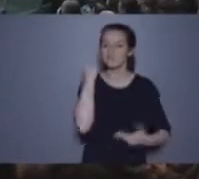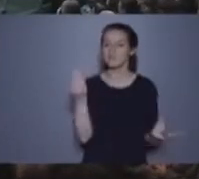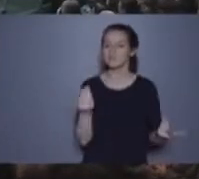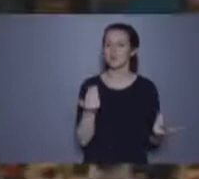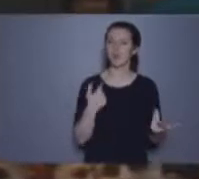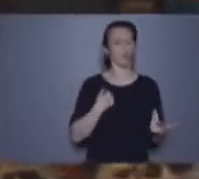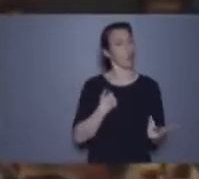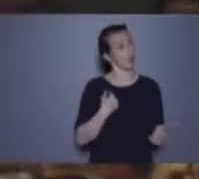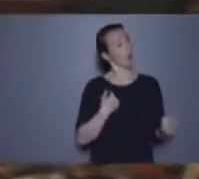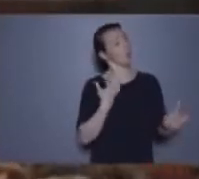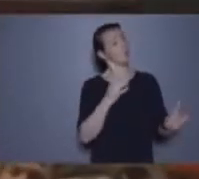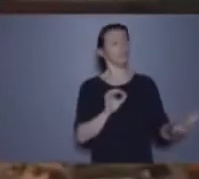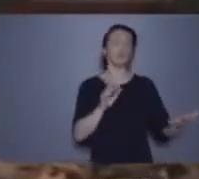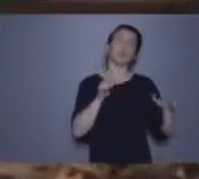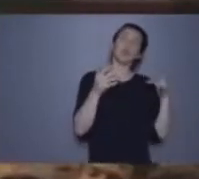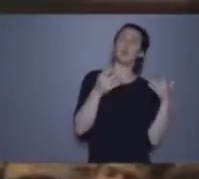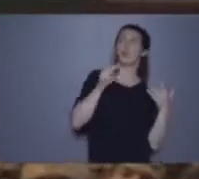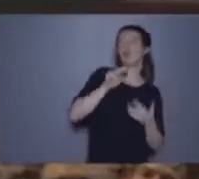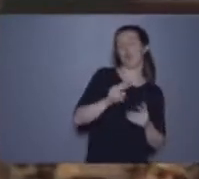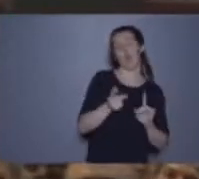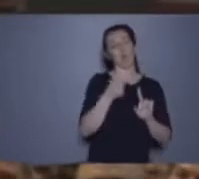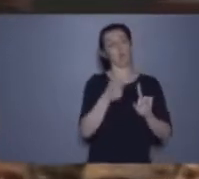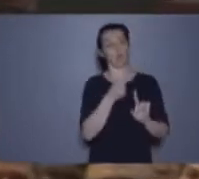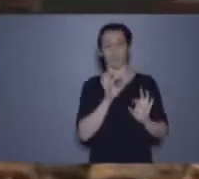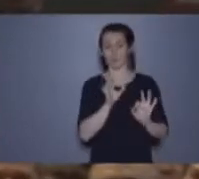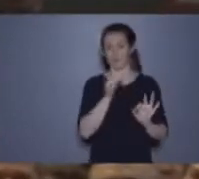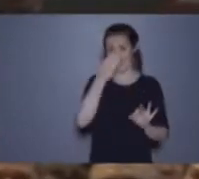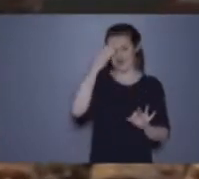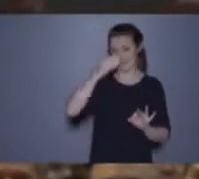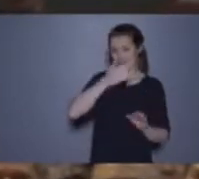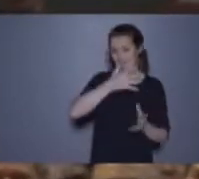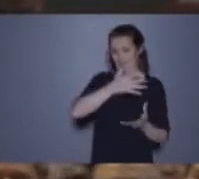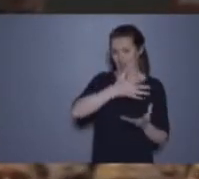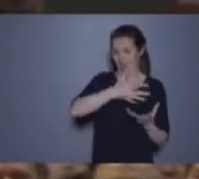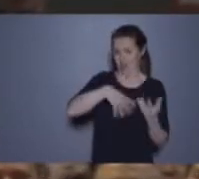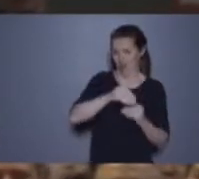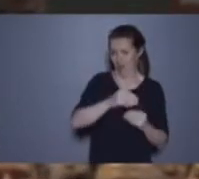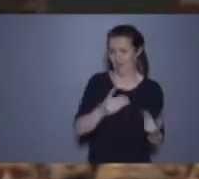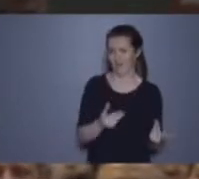un air très inspiré, vous saurez qu'il s'agit de l'arnaque que